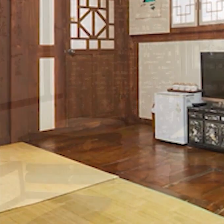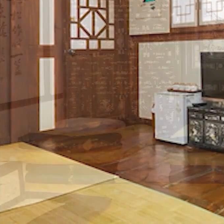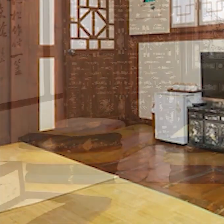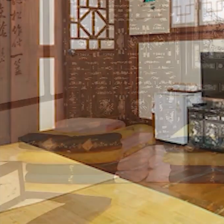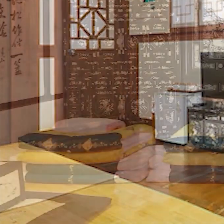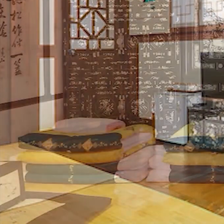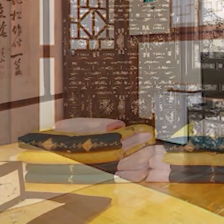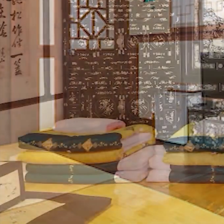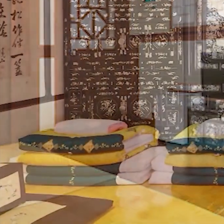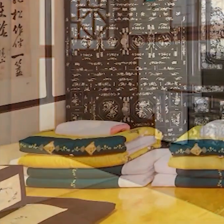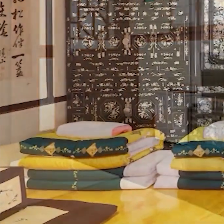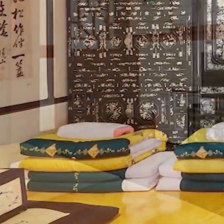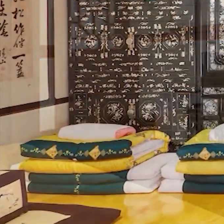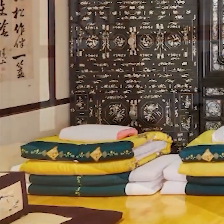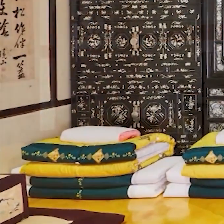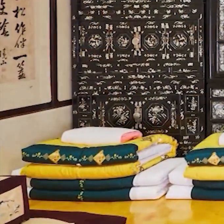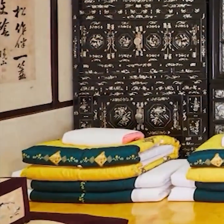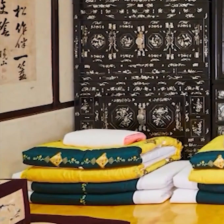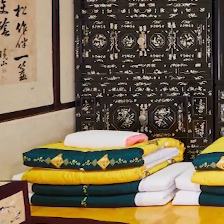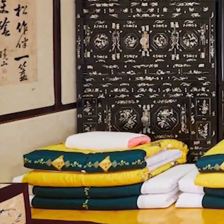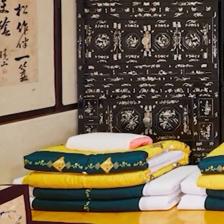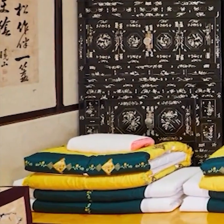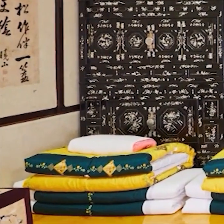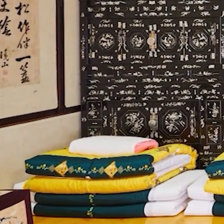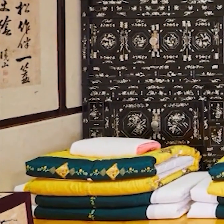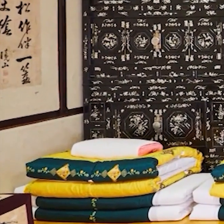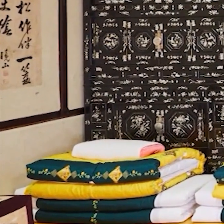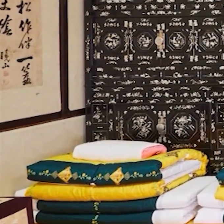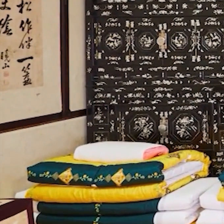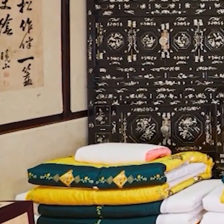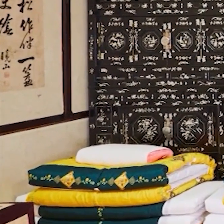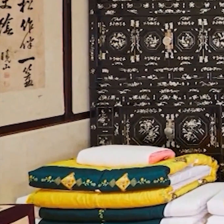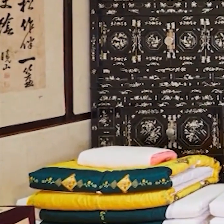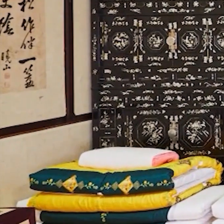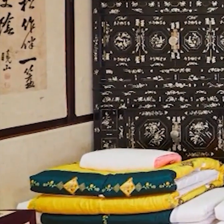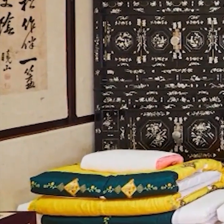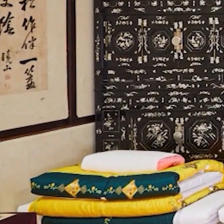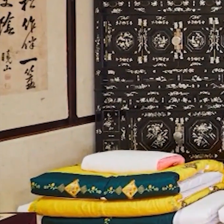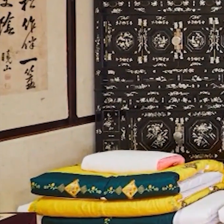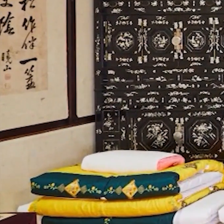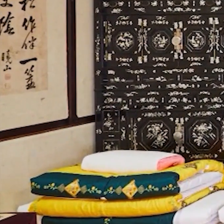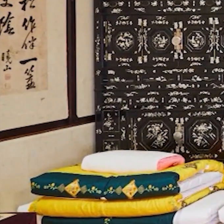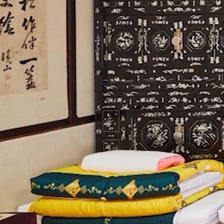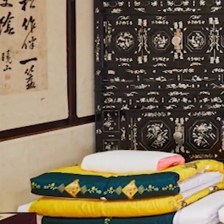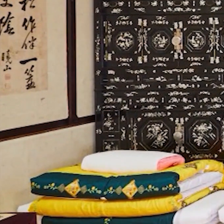1960년대까지 당시의 옷들이 빼곡히 들어찬 옷장을 열어보려 한다.